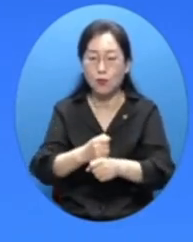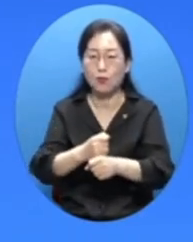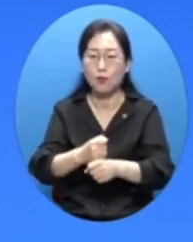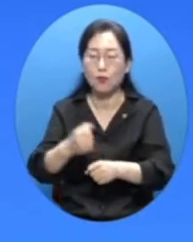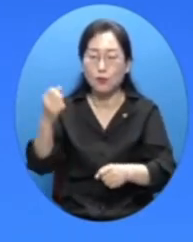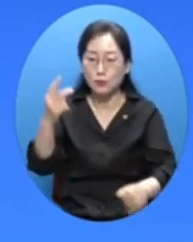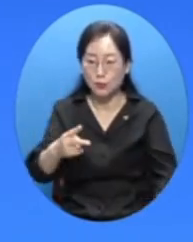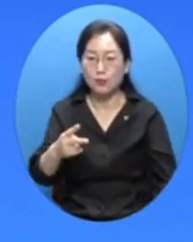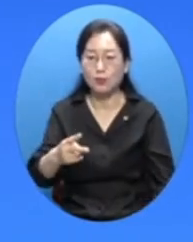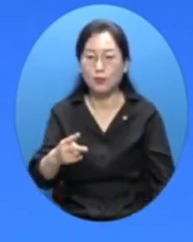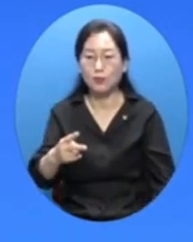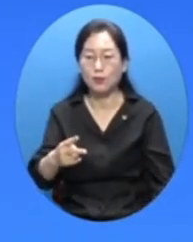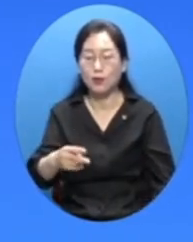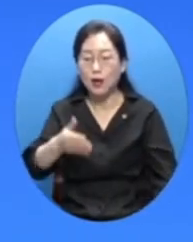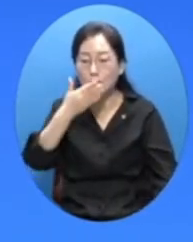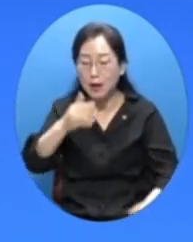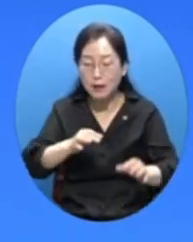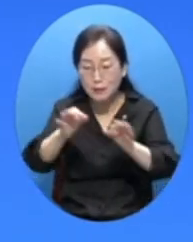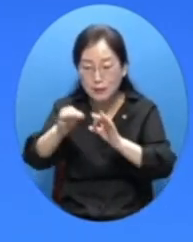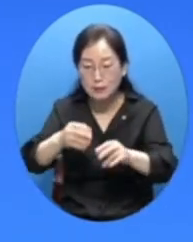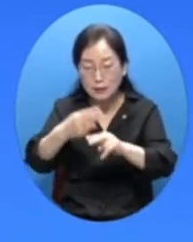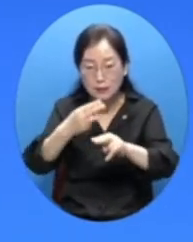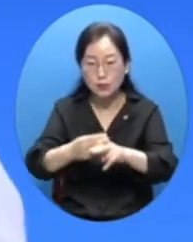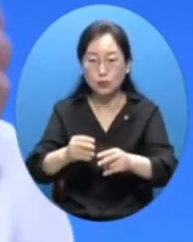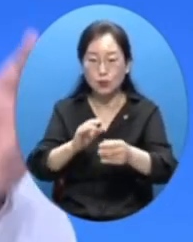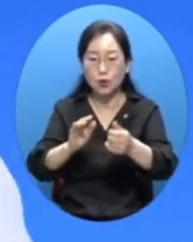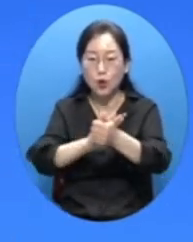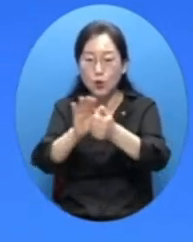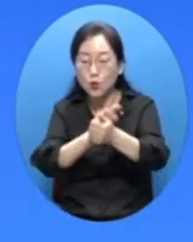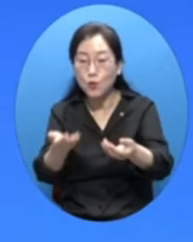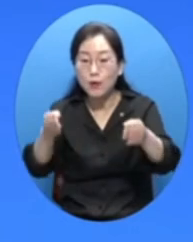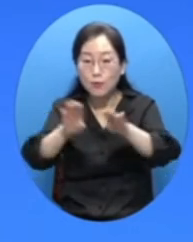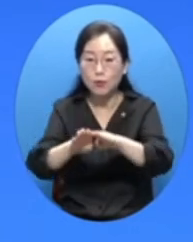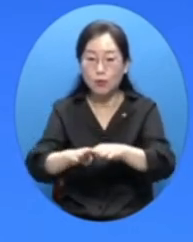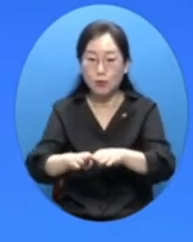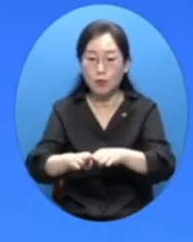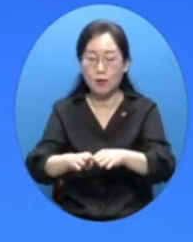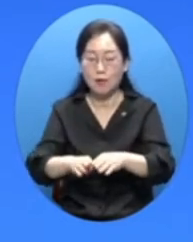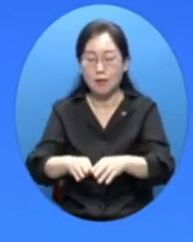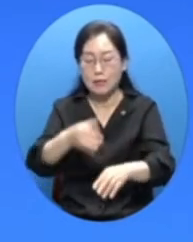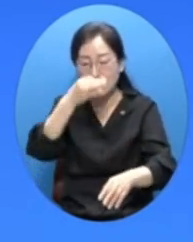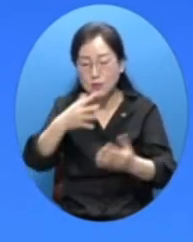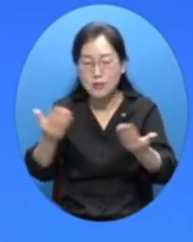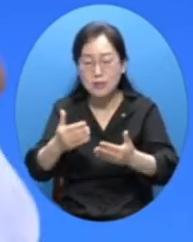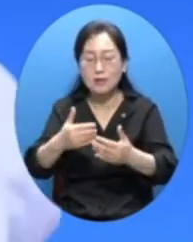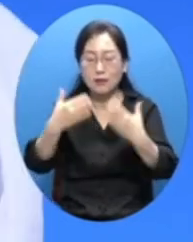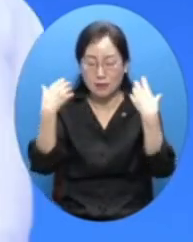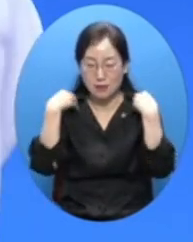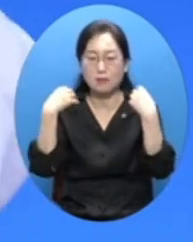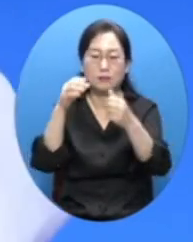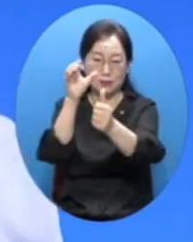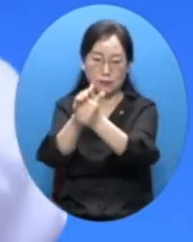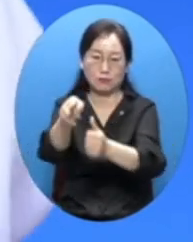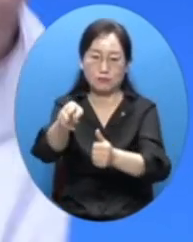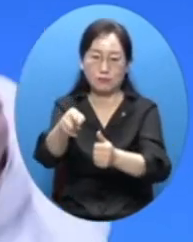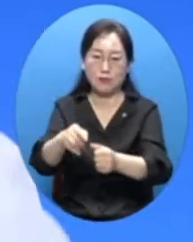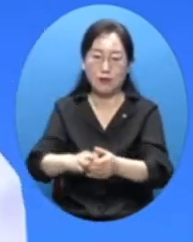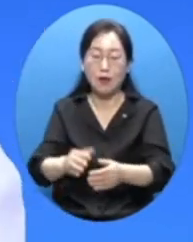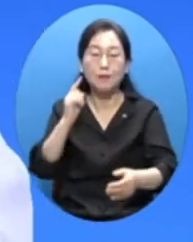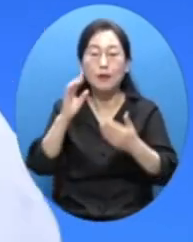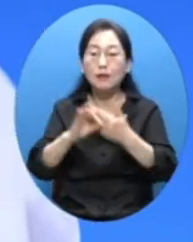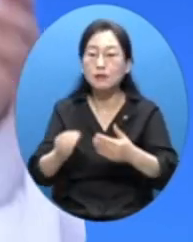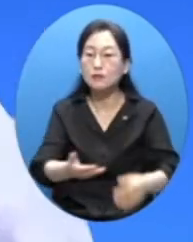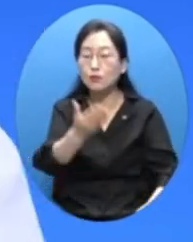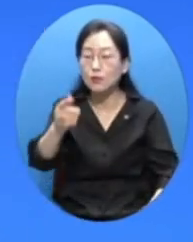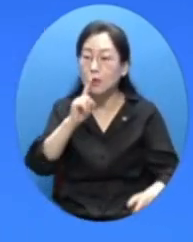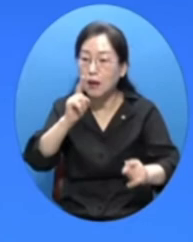또 식당에서도 요양원에서도 그분들이 와서 모든 궂은 일을 다 하는 거예요. 그분들을 여러분이 말이